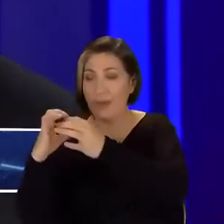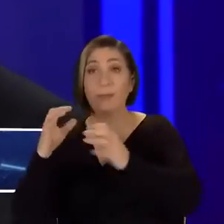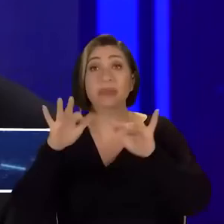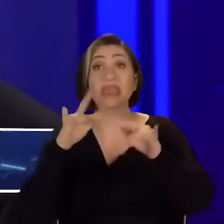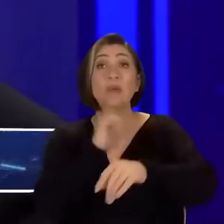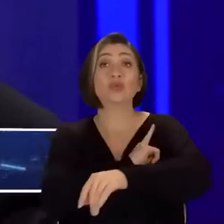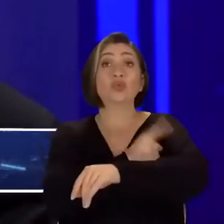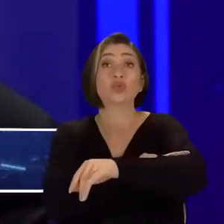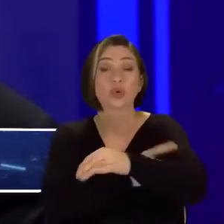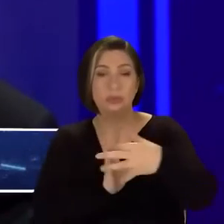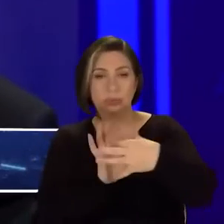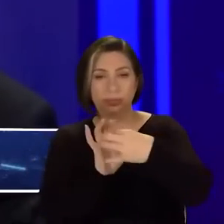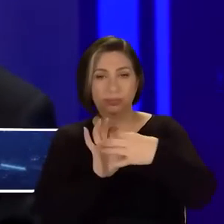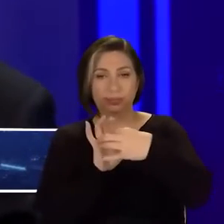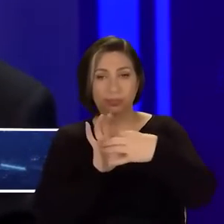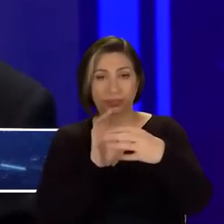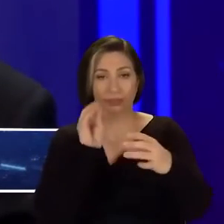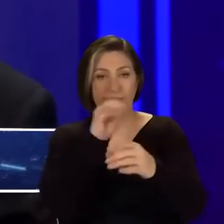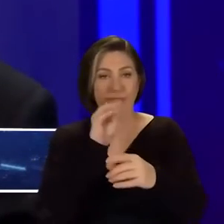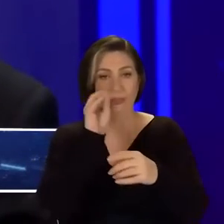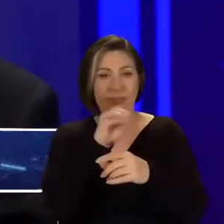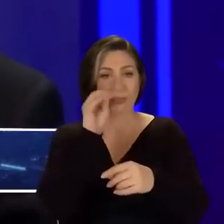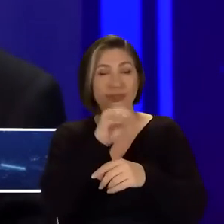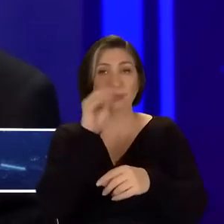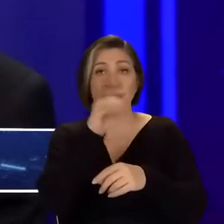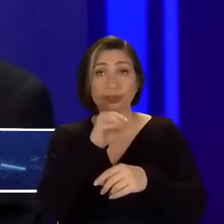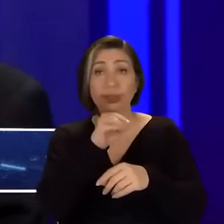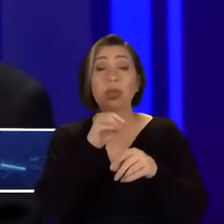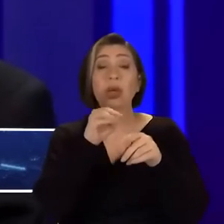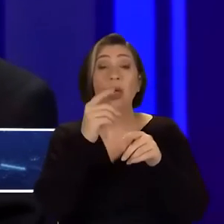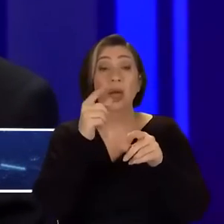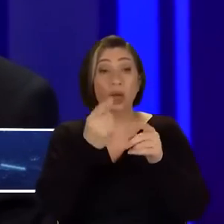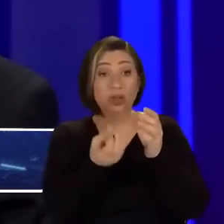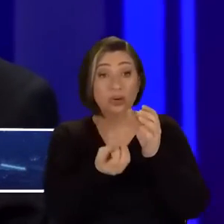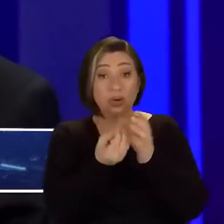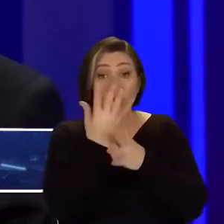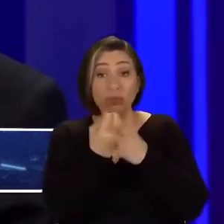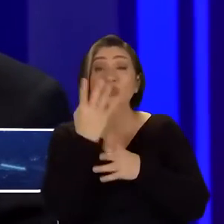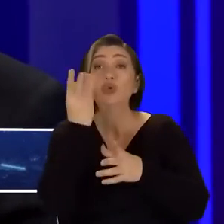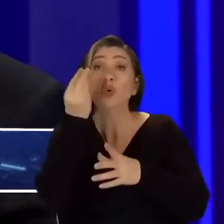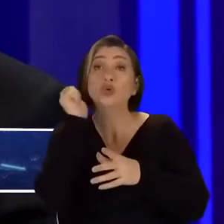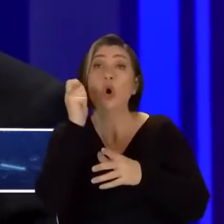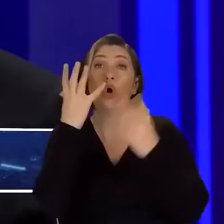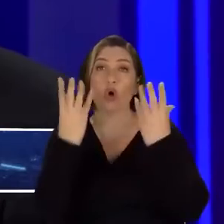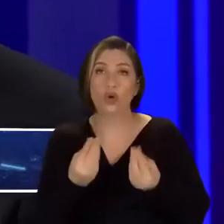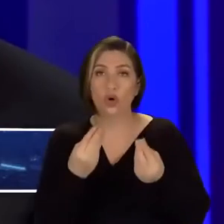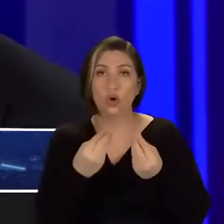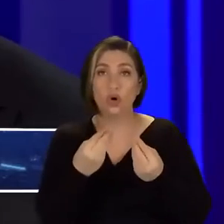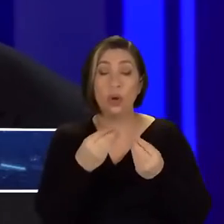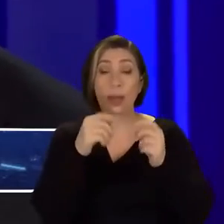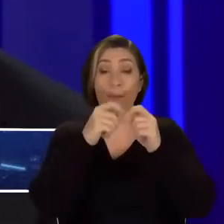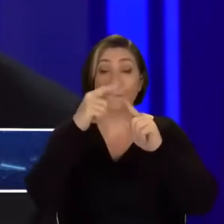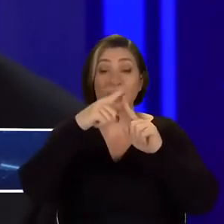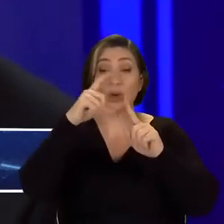gücü assign ederseniz, yani ona tanımlarsanız, üretmesi o kadar zorlaşıyor. Bitcoin'in